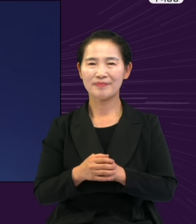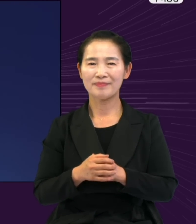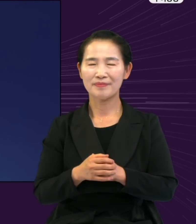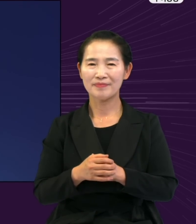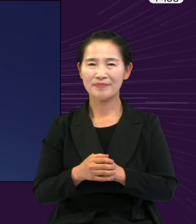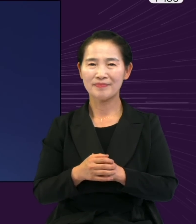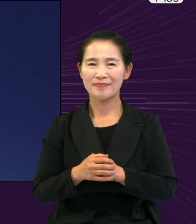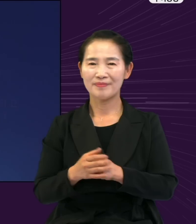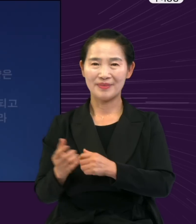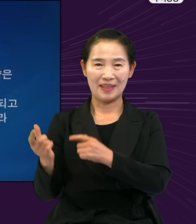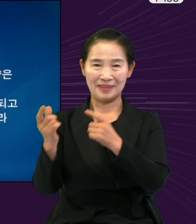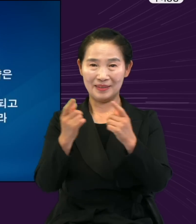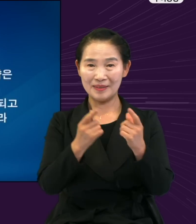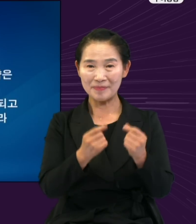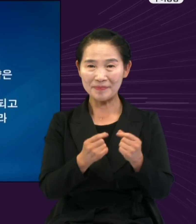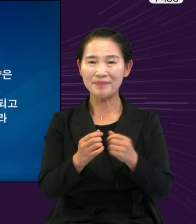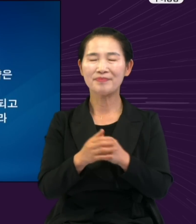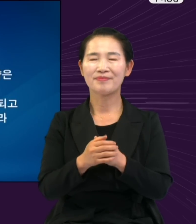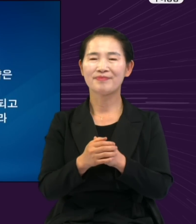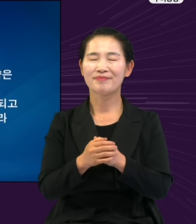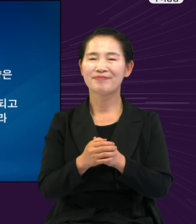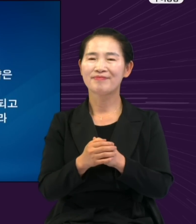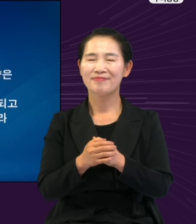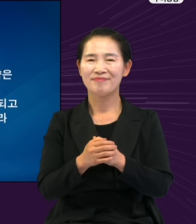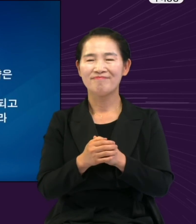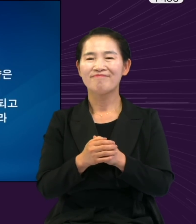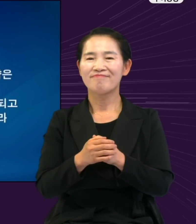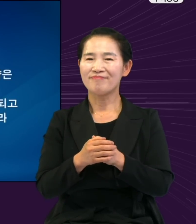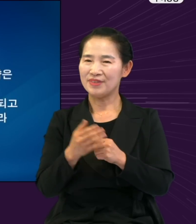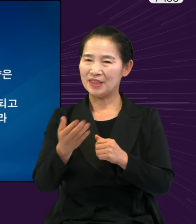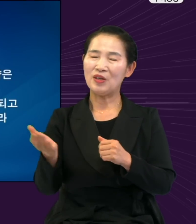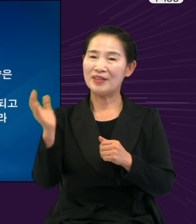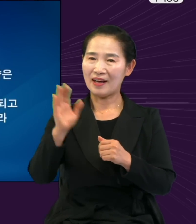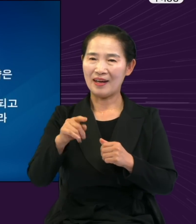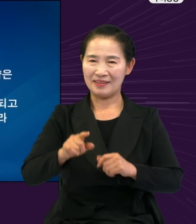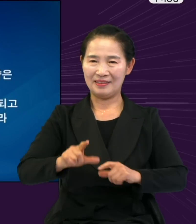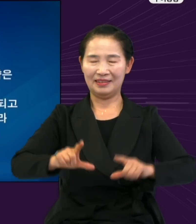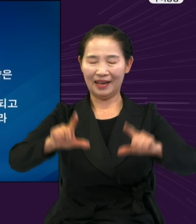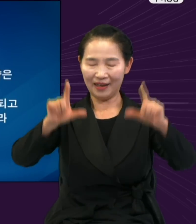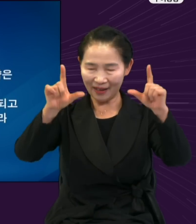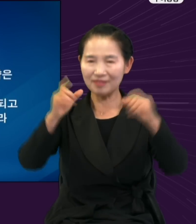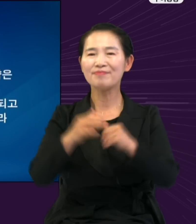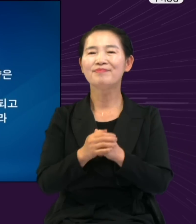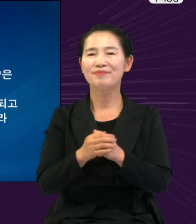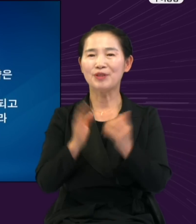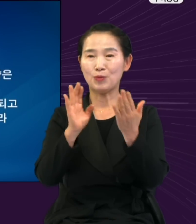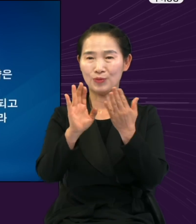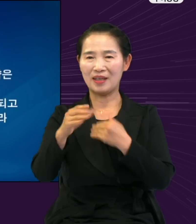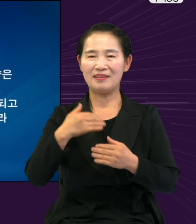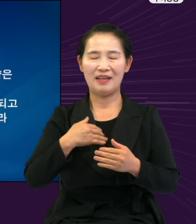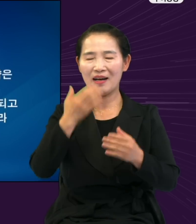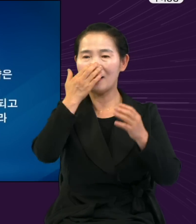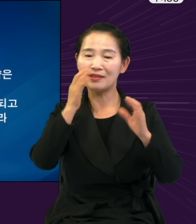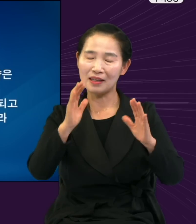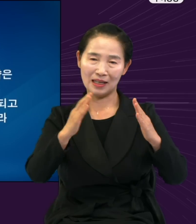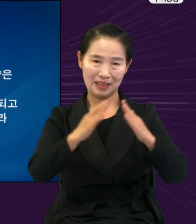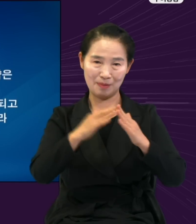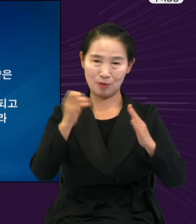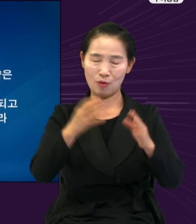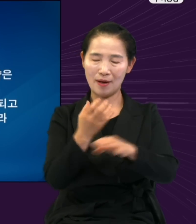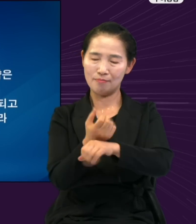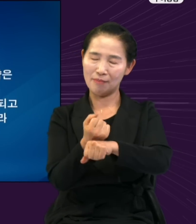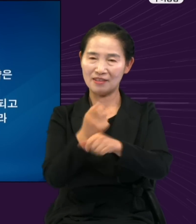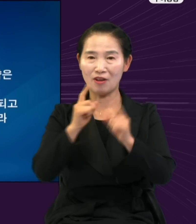다 같이 본문 말씀을 읽겠습니다. 시작. 그러나 그날 후에 내가 이스라엘 집과 맺을